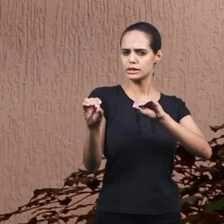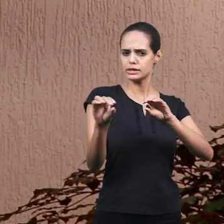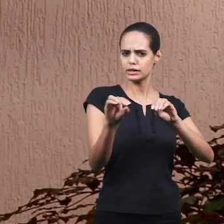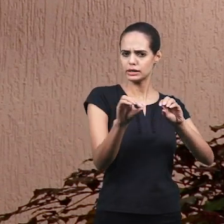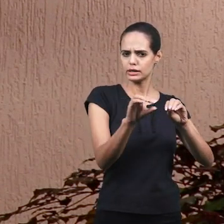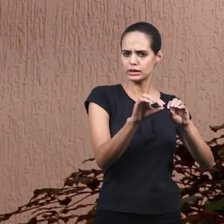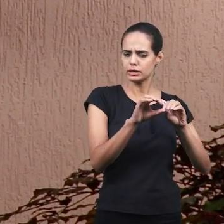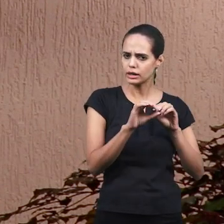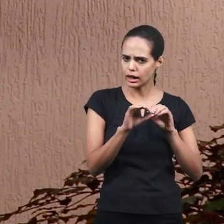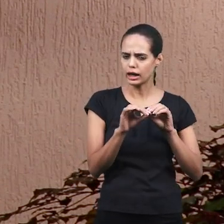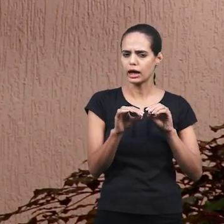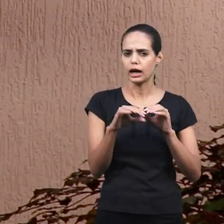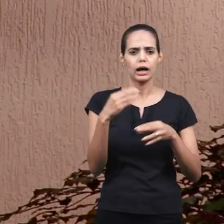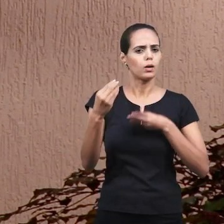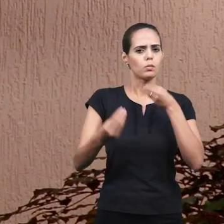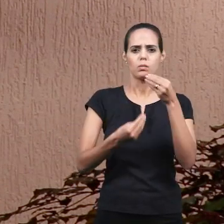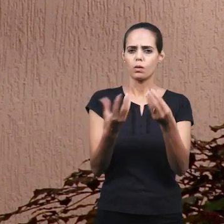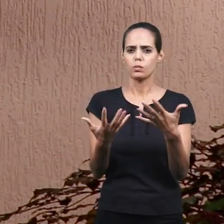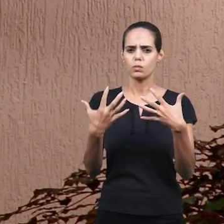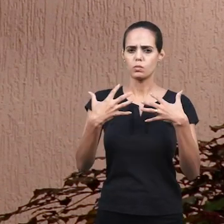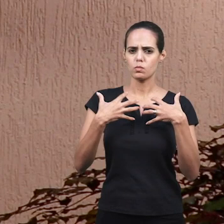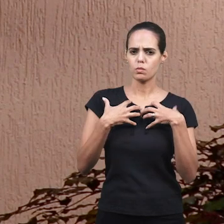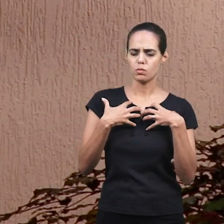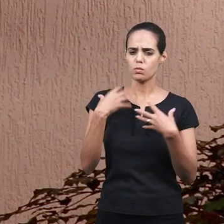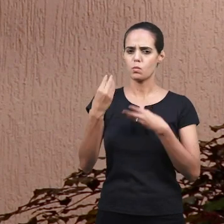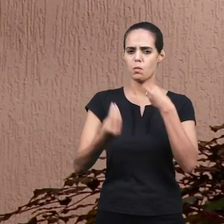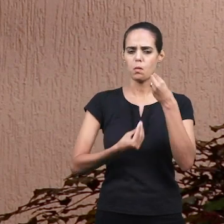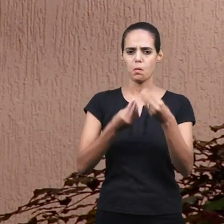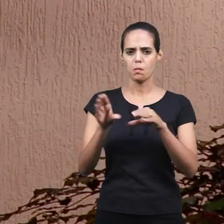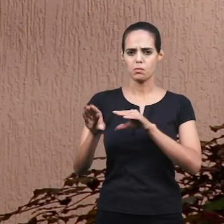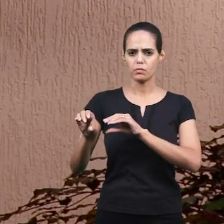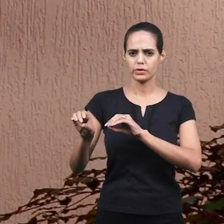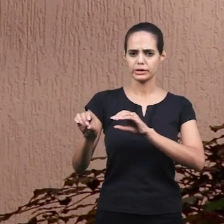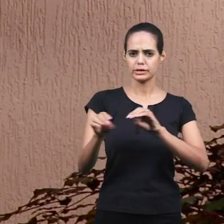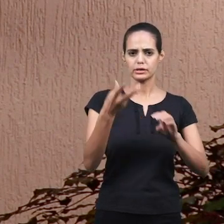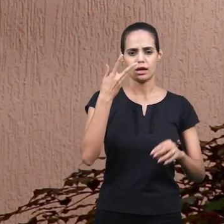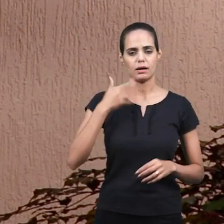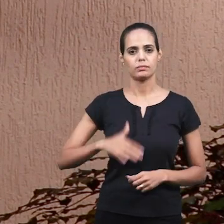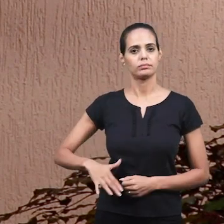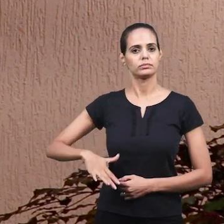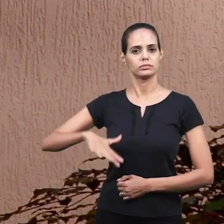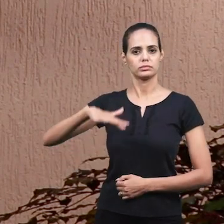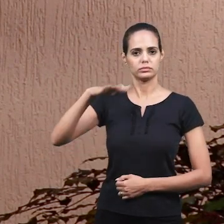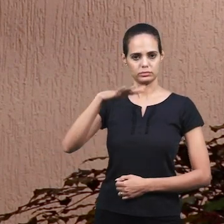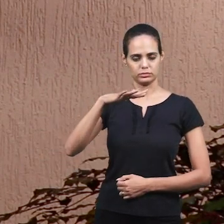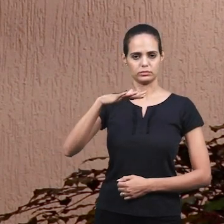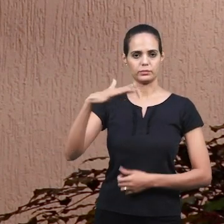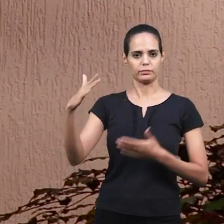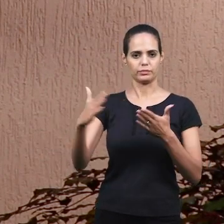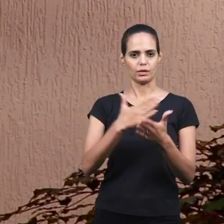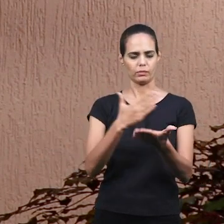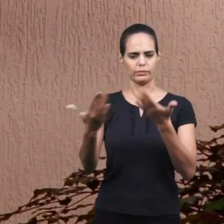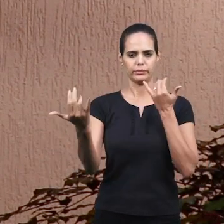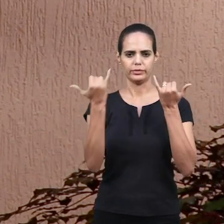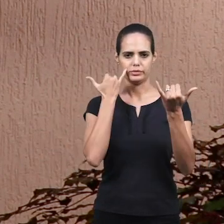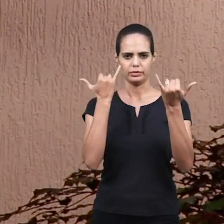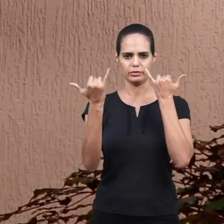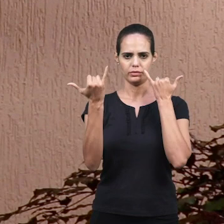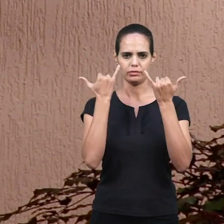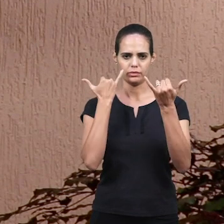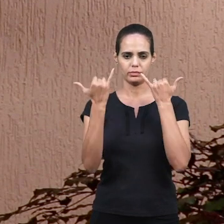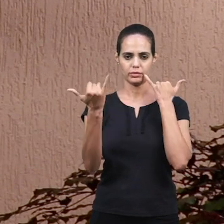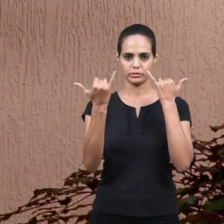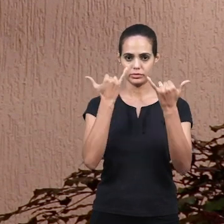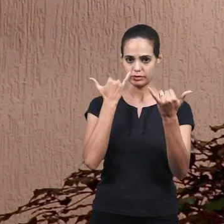donner l'étude, c'est la manière de parler à l'enfant. Donc, sont quelques